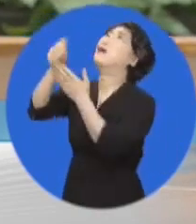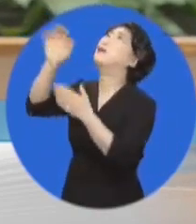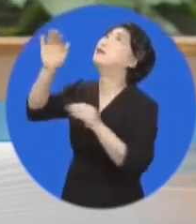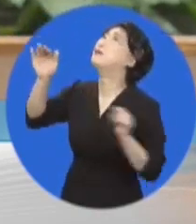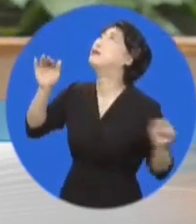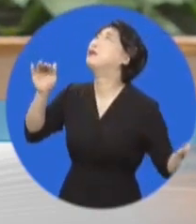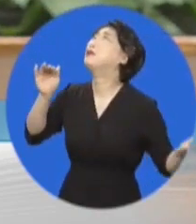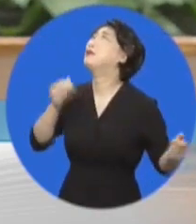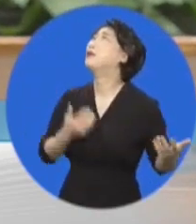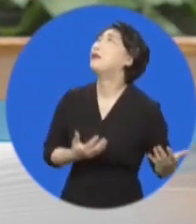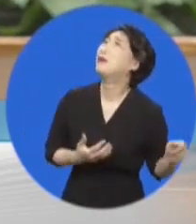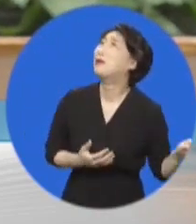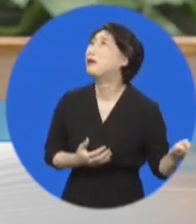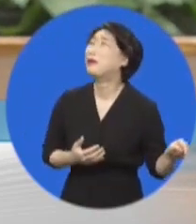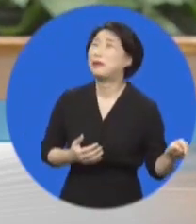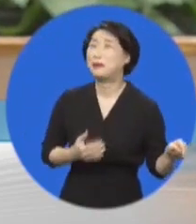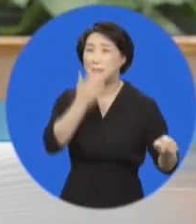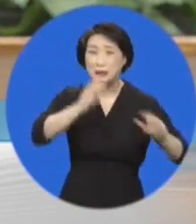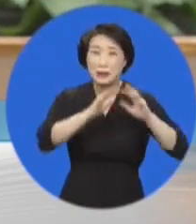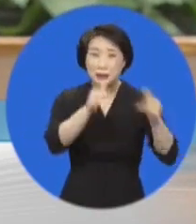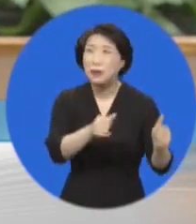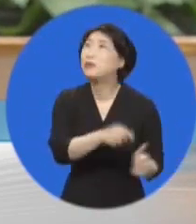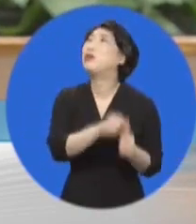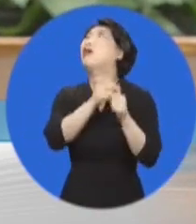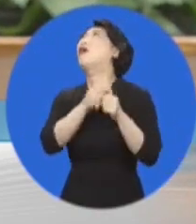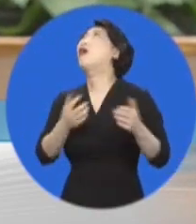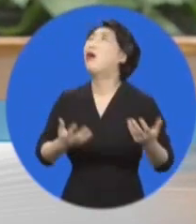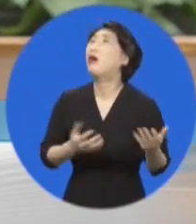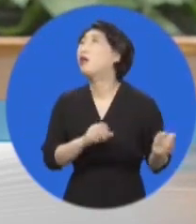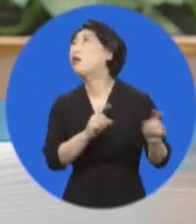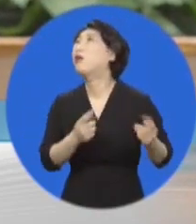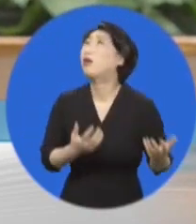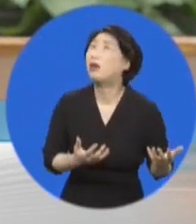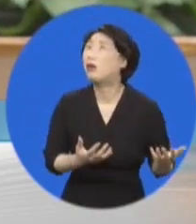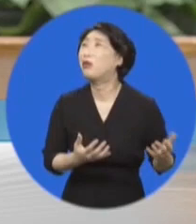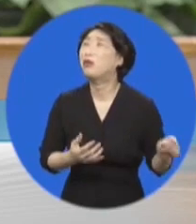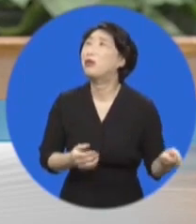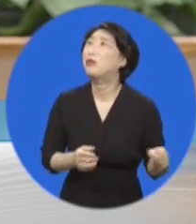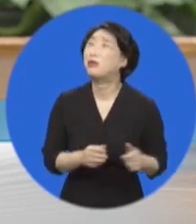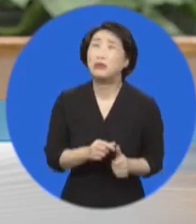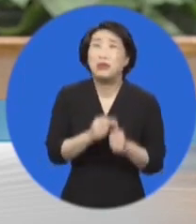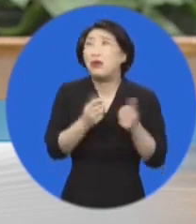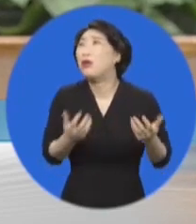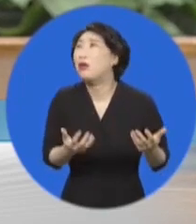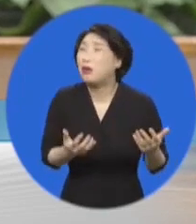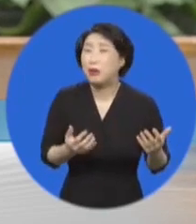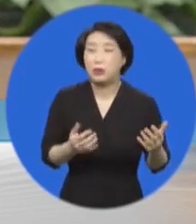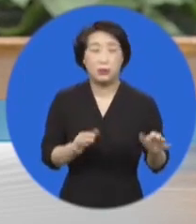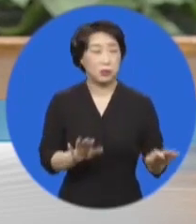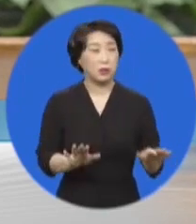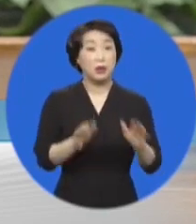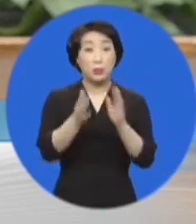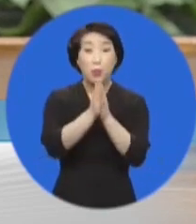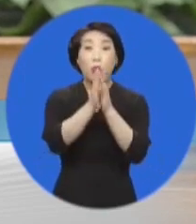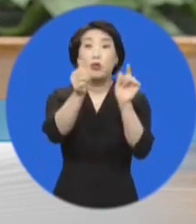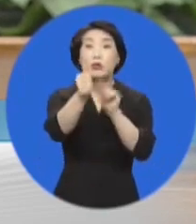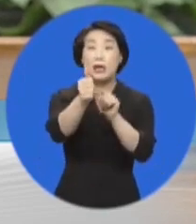하나님 어떻게 하면 내 백성을 살릴 수 있나요? 살릴 수 있나요? 모세야,